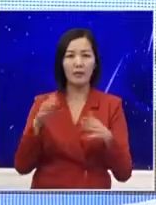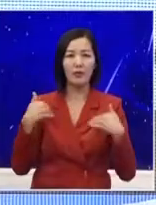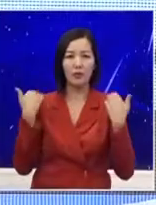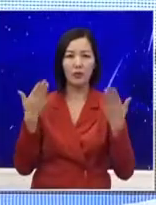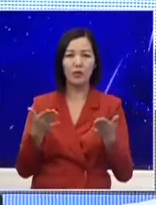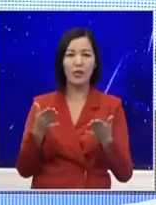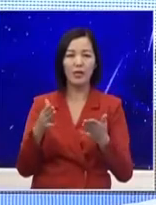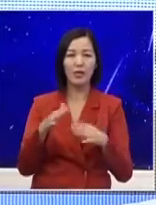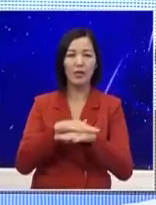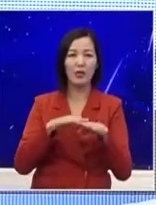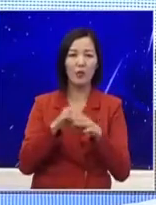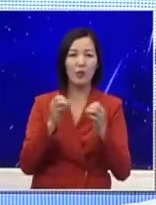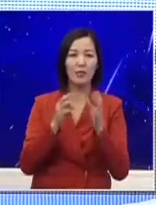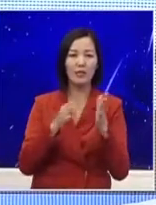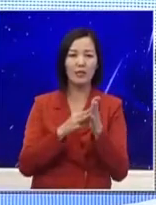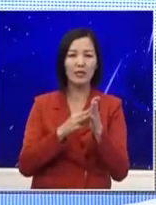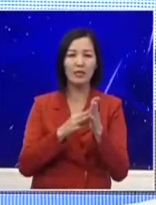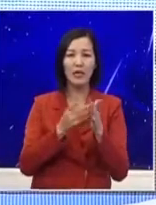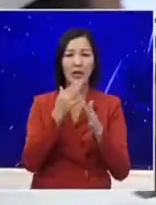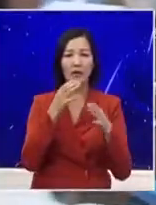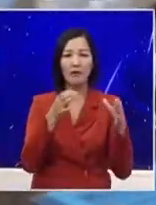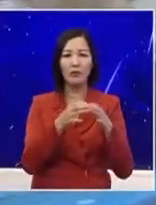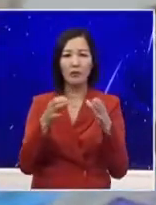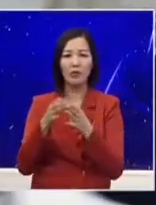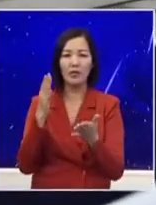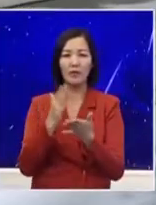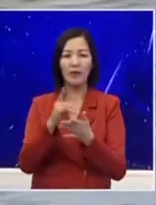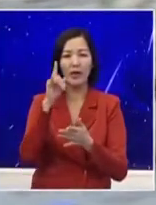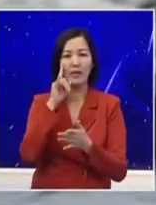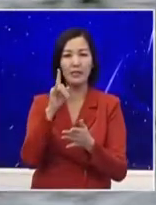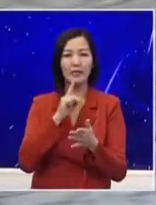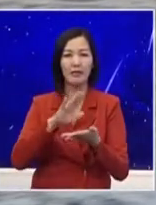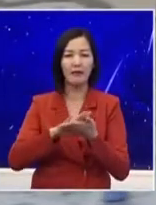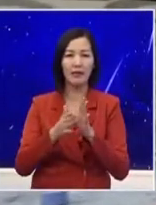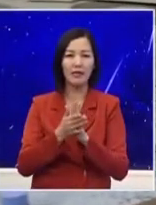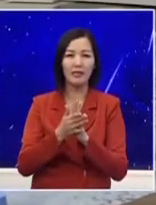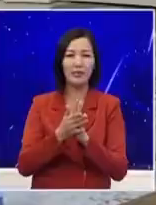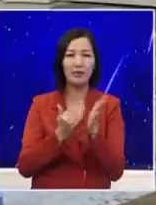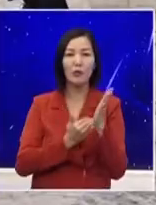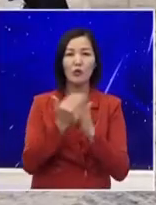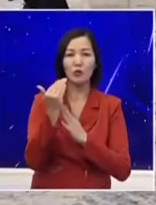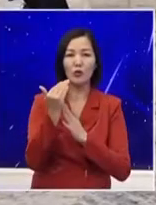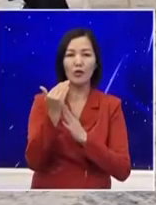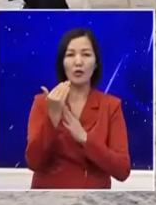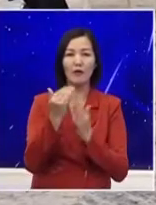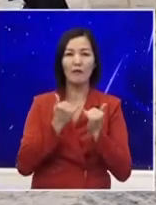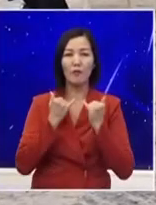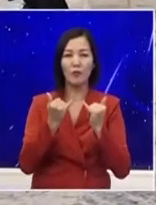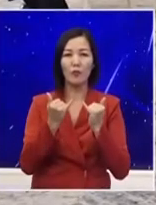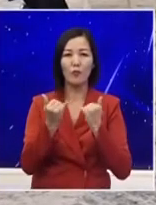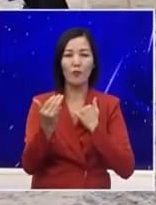Ел аумағында 18 конфессия өкілдері бар. Олар Қазақстандағы конфессияаралық келісімнің жоғары үлгісін көрсетіп келеді, дейді әкім